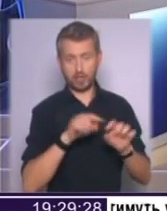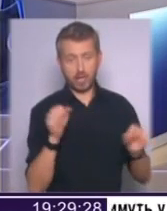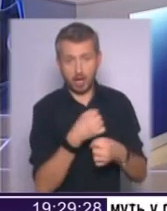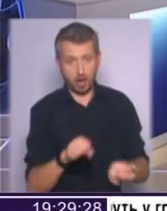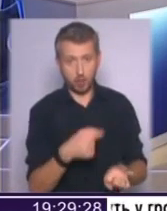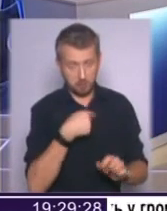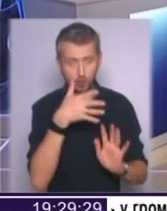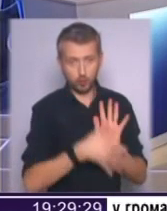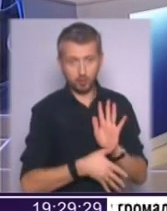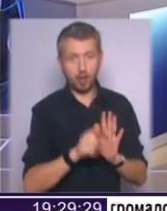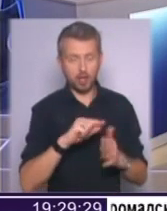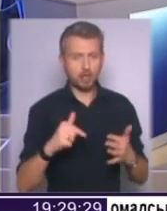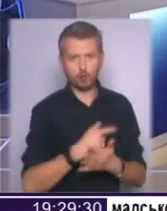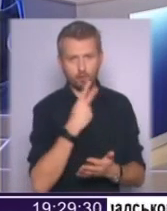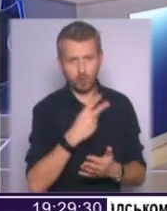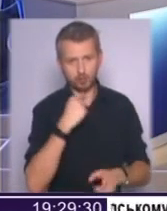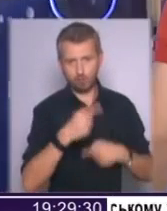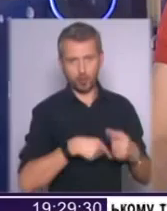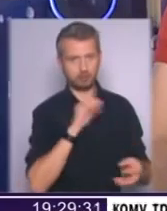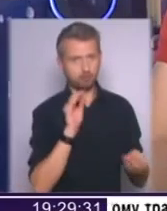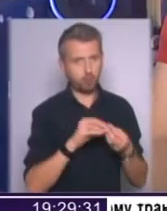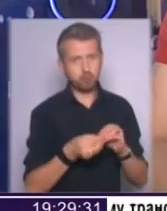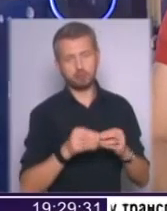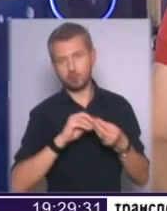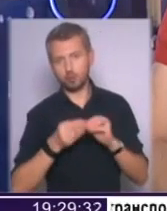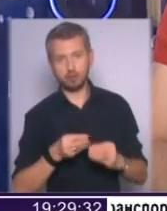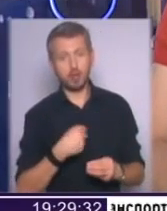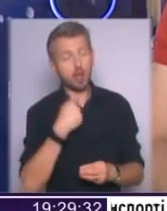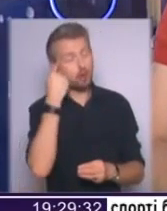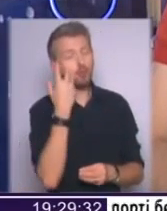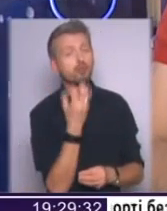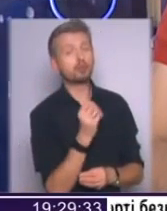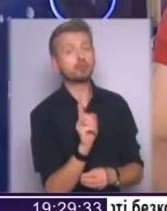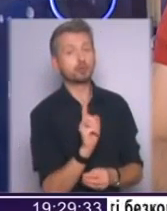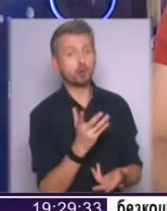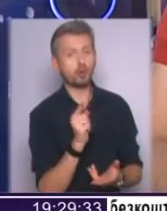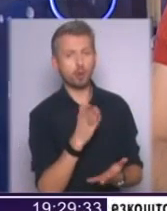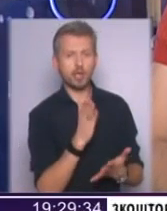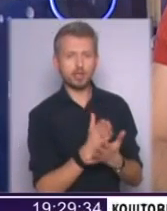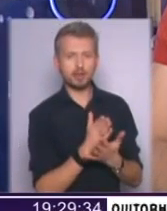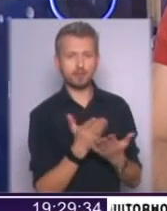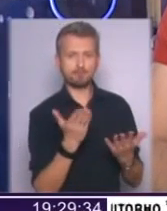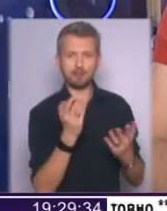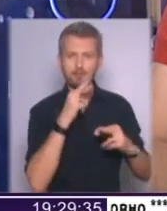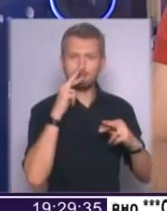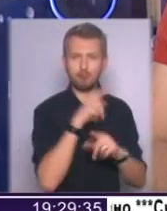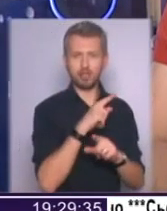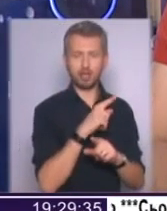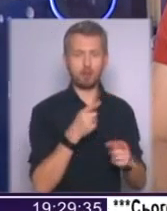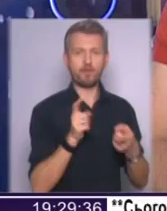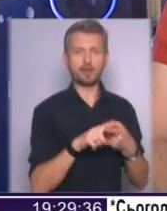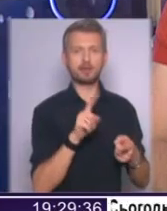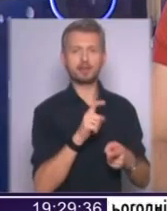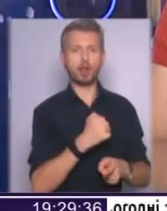ми це розуміємо. Але ми знову бачимо постійно ці проблеми. Я думаю, тут просто ще який нюанс. Тут є деяка стратегічна помилка, яка пов'язана, до речі, з оборонними